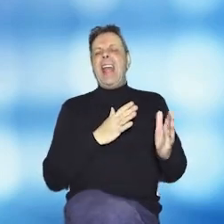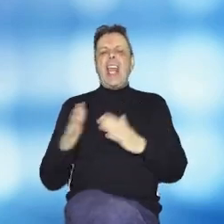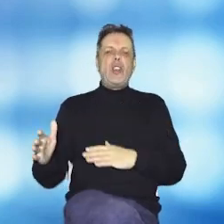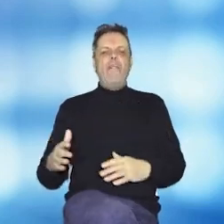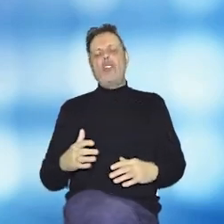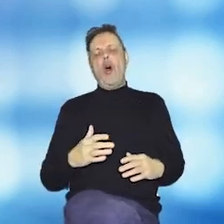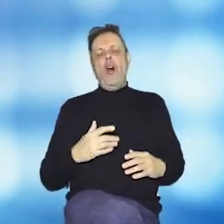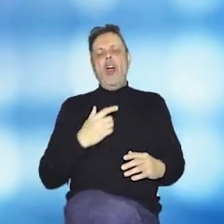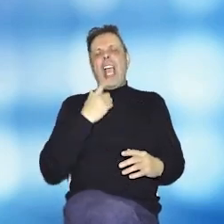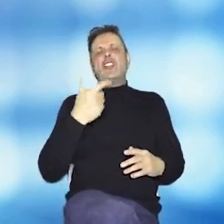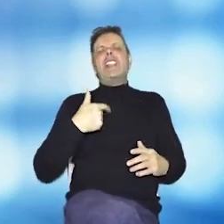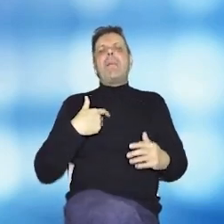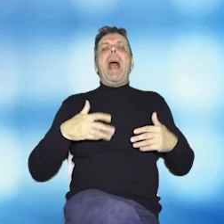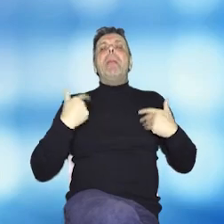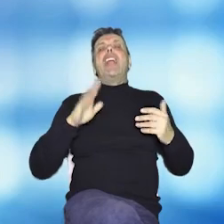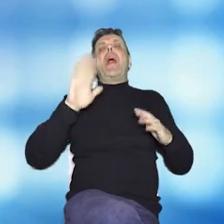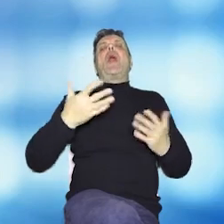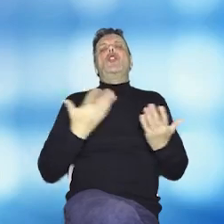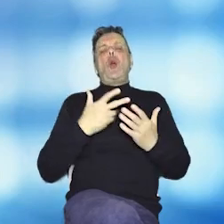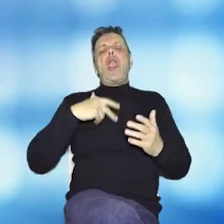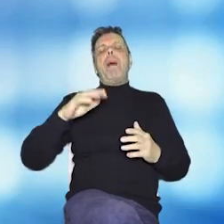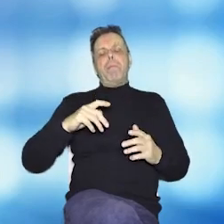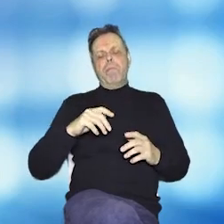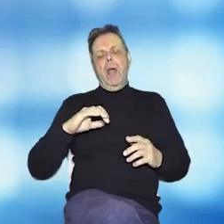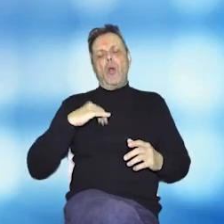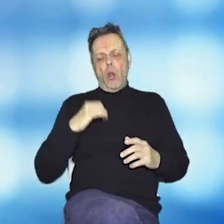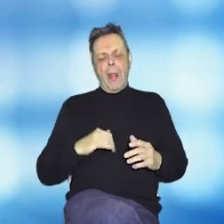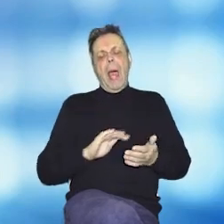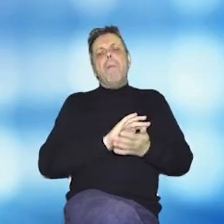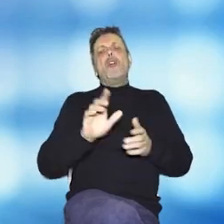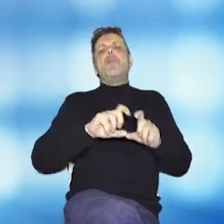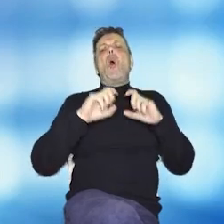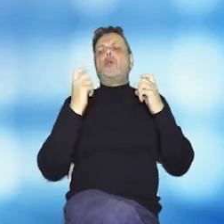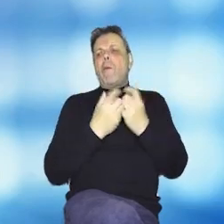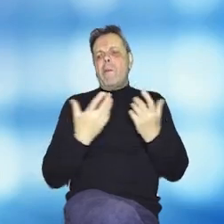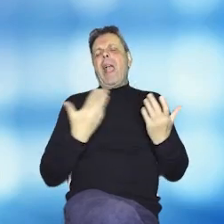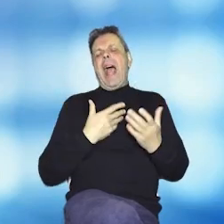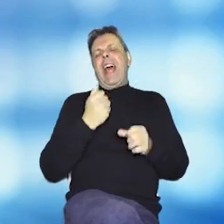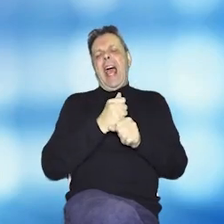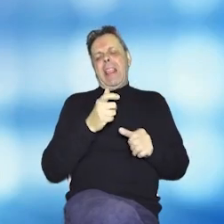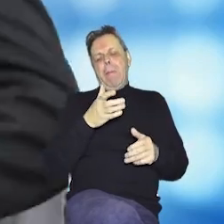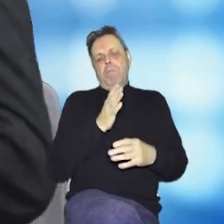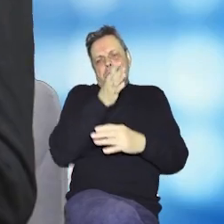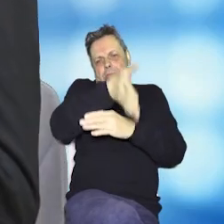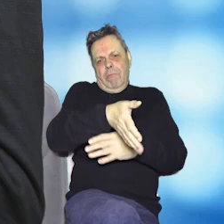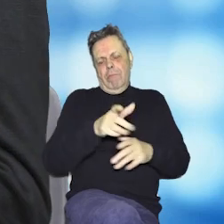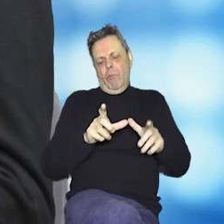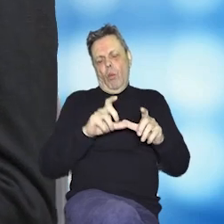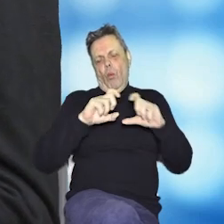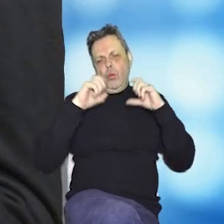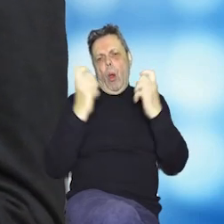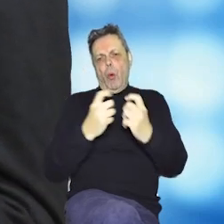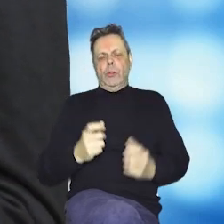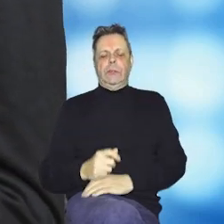percipiraju mlađom nego što jesam, pogotovo u domovima kada zbog nekih stvari radim tamo. Idemo mi